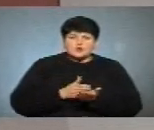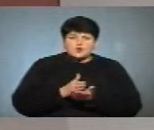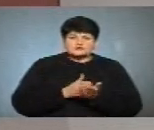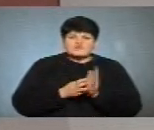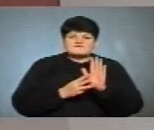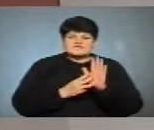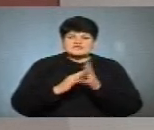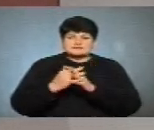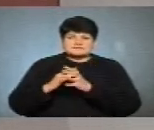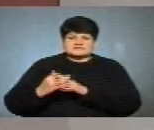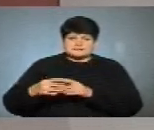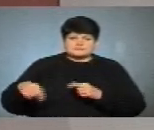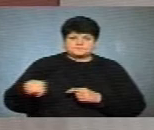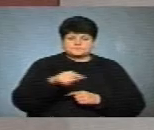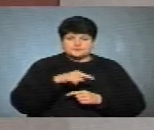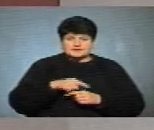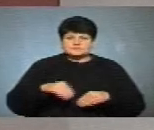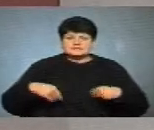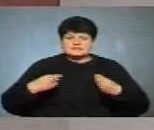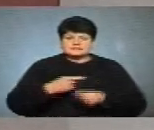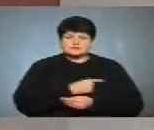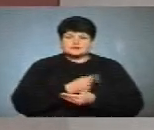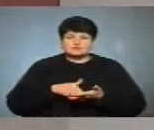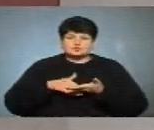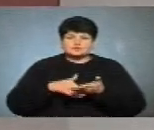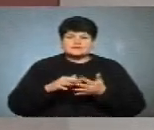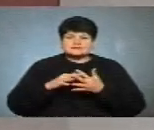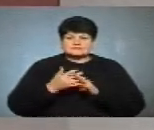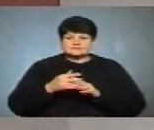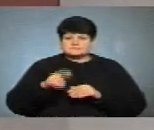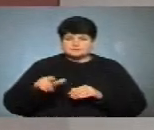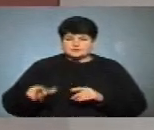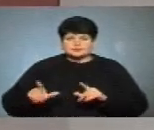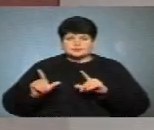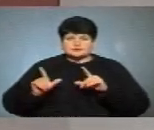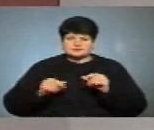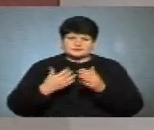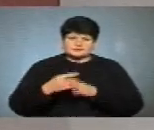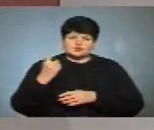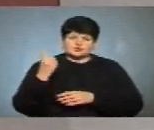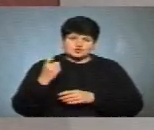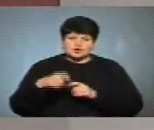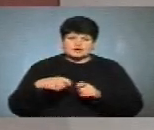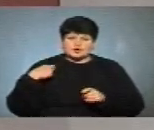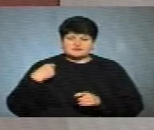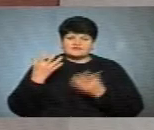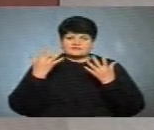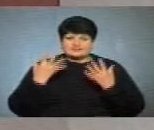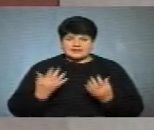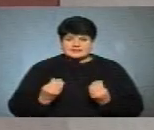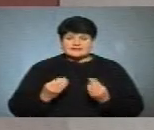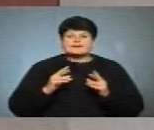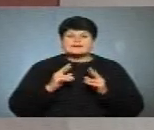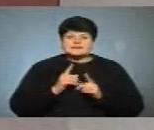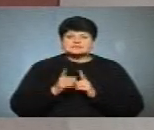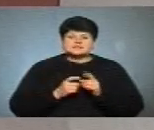8 сіл. Іноді, щоб надати медичну допомогу сільським жителям, проїжджає до 100 кілометрів за день. Як